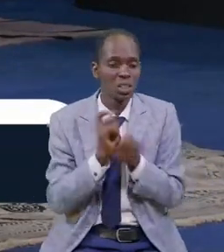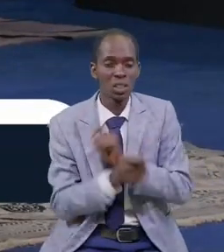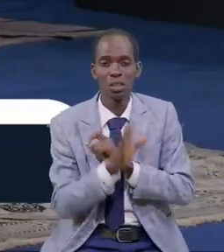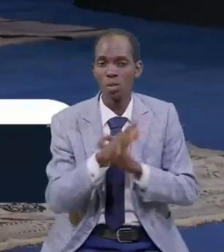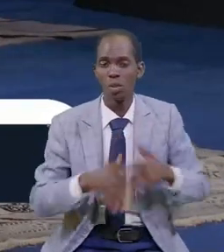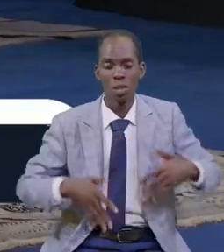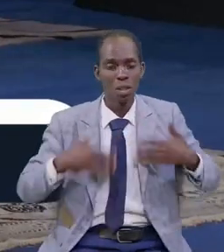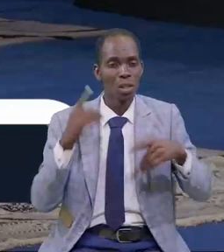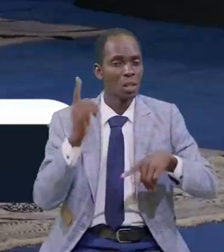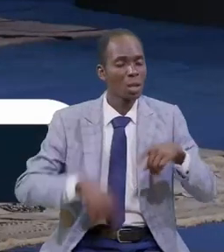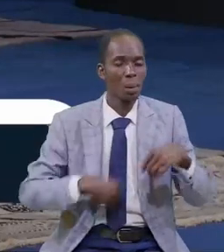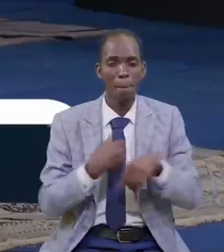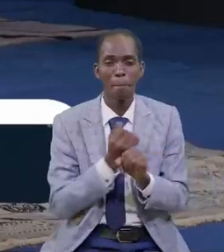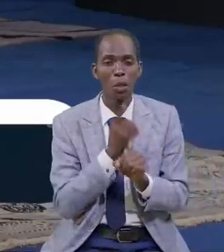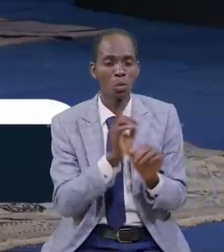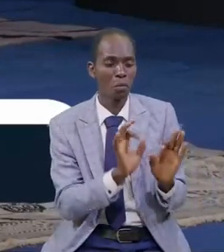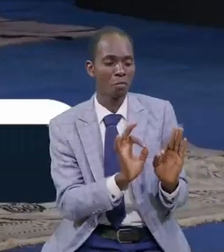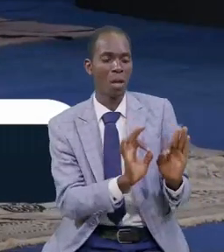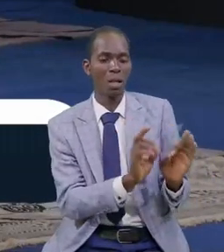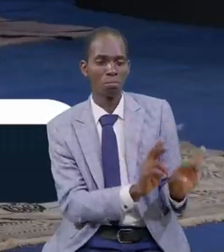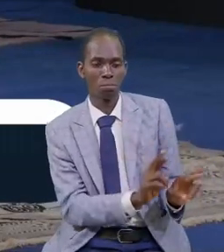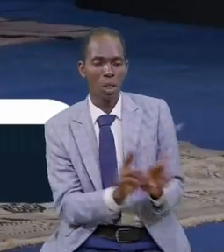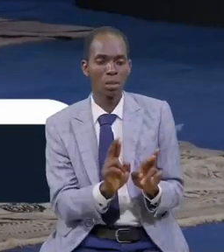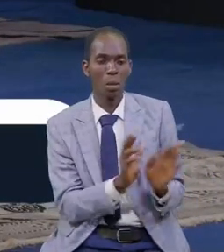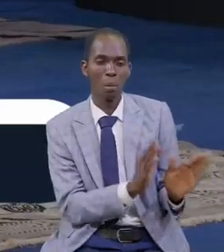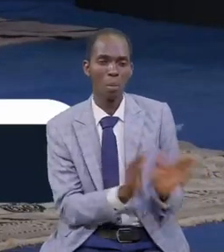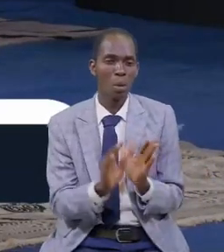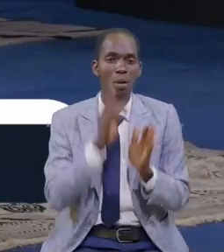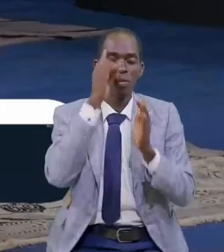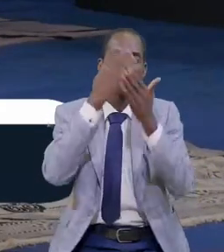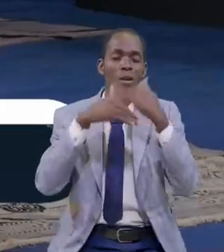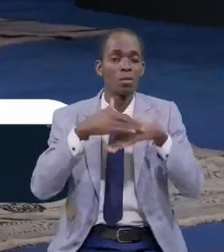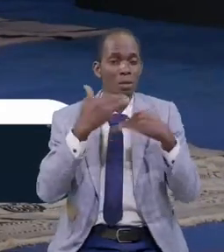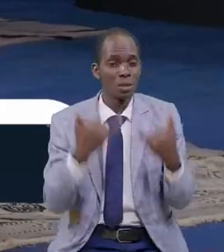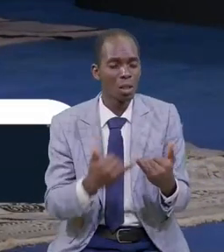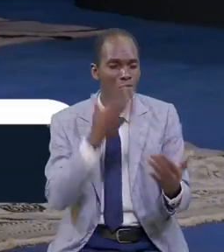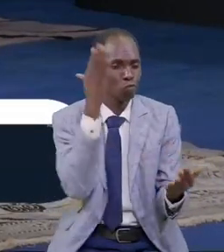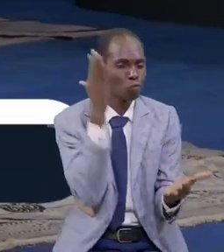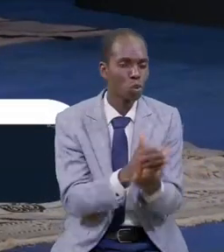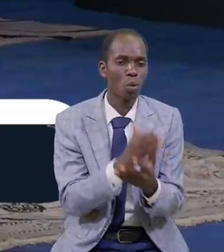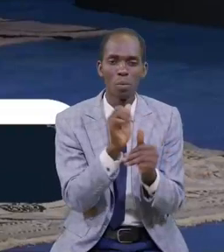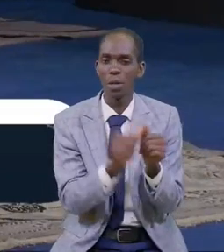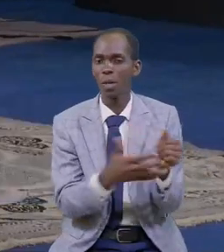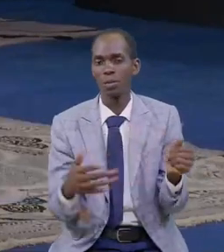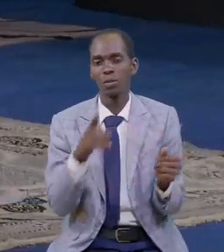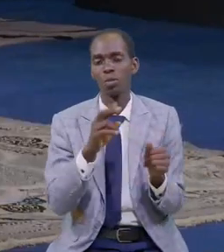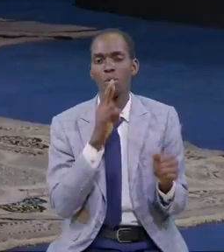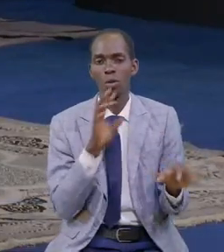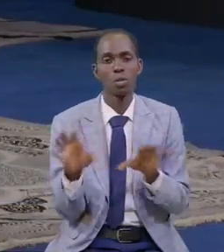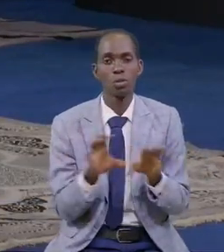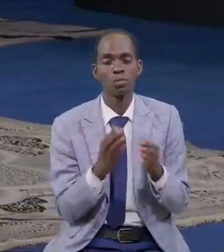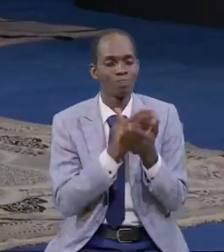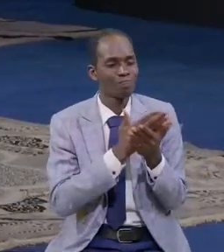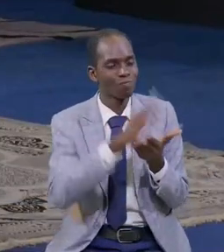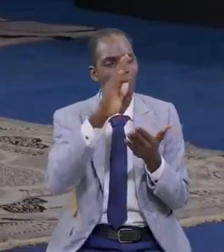ne peut pas vous changer vous qualifier d'entrer au ciel arrêtez tout cessez de tout faire détournez-vous de toute